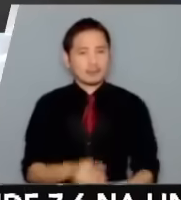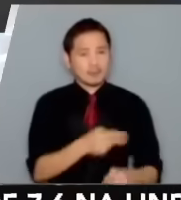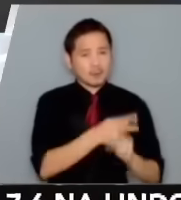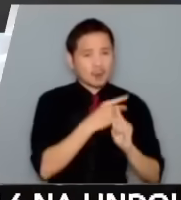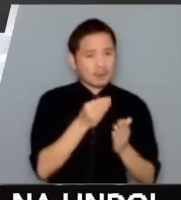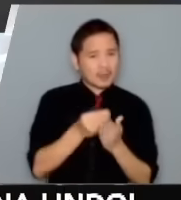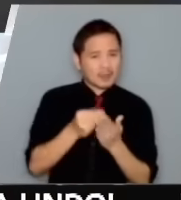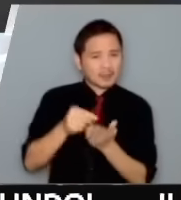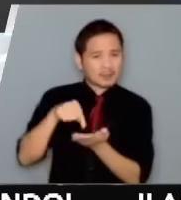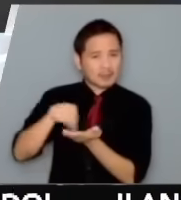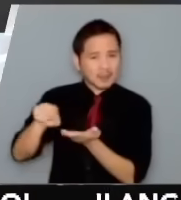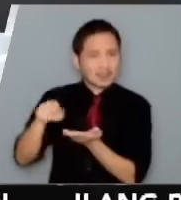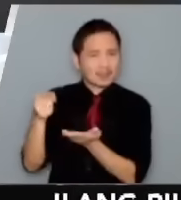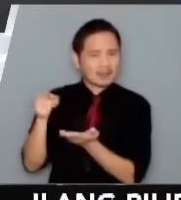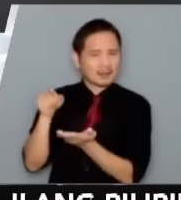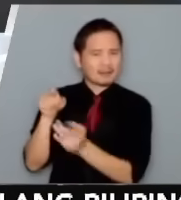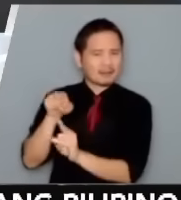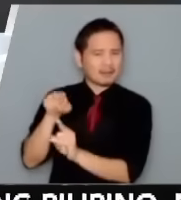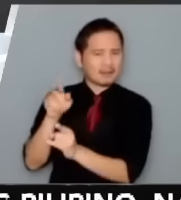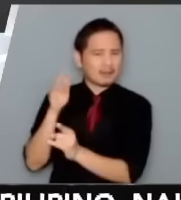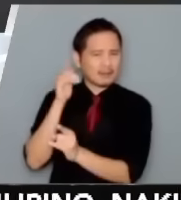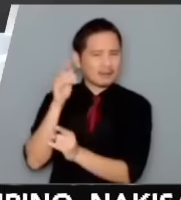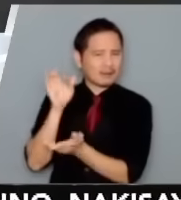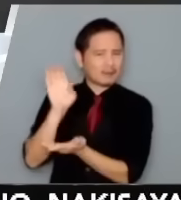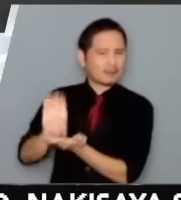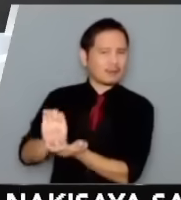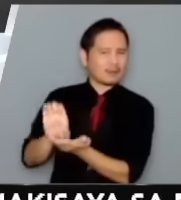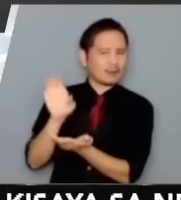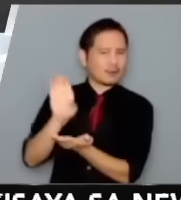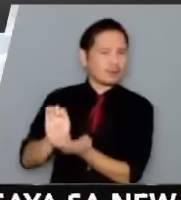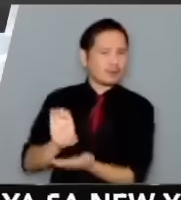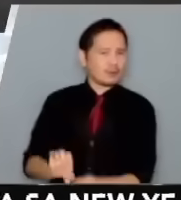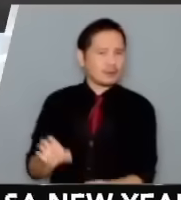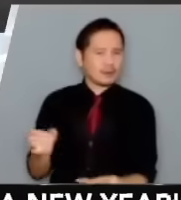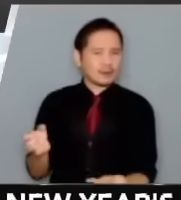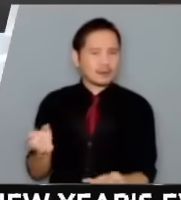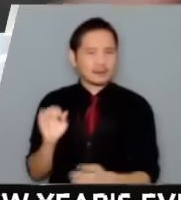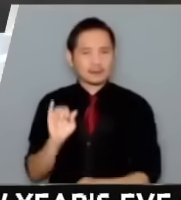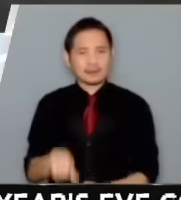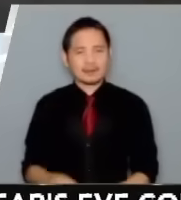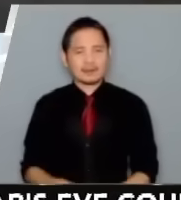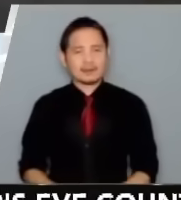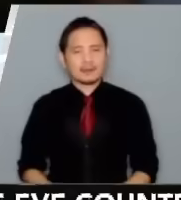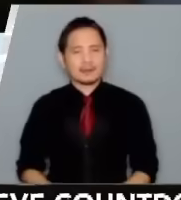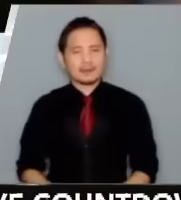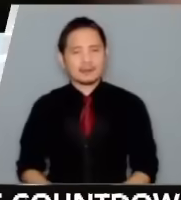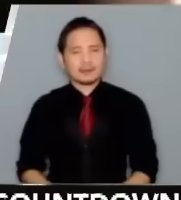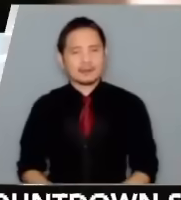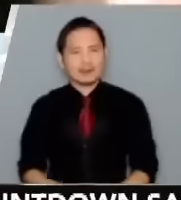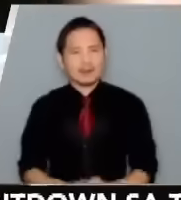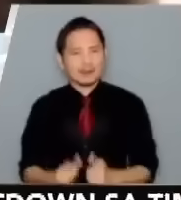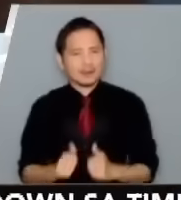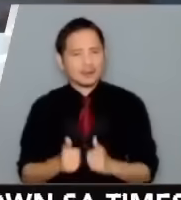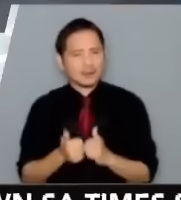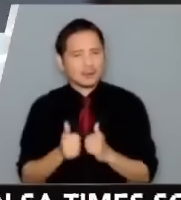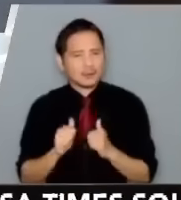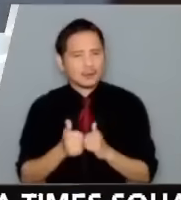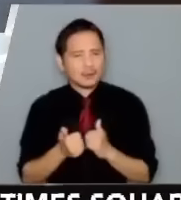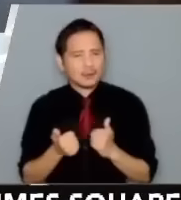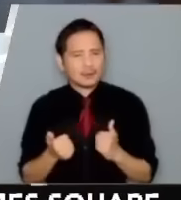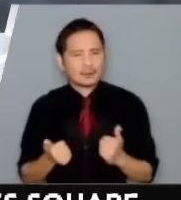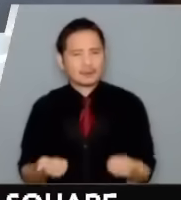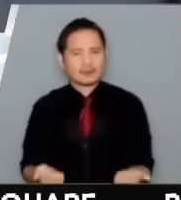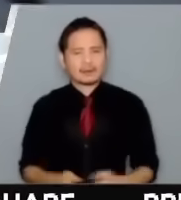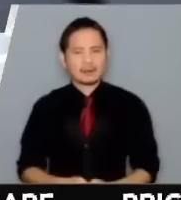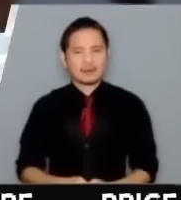hulog na ginawa ko sa aking operator. Para makuha ko yung papeles. Nakapangutang daw siya noong